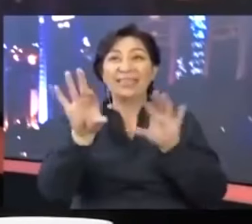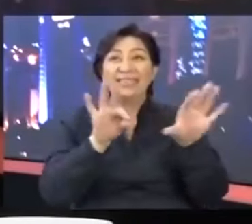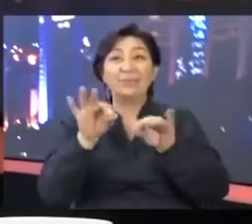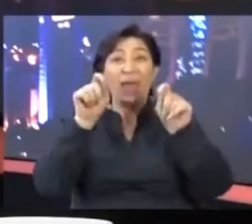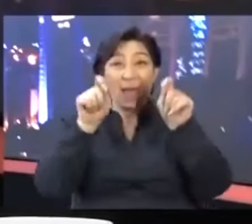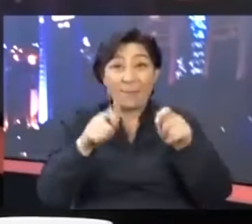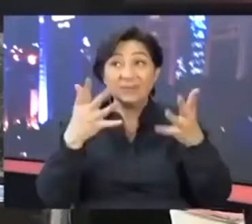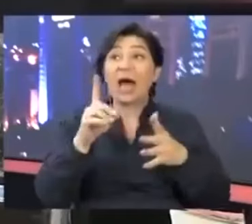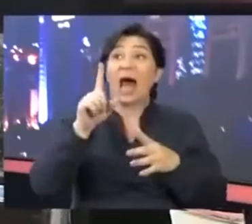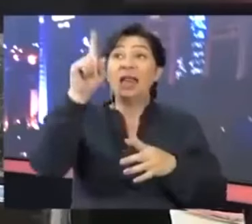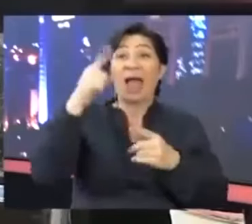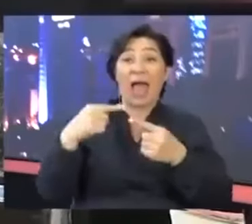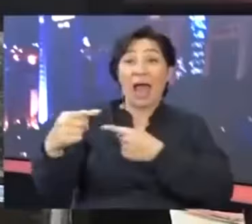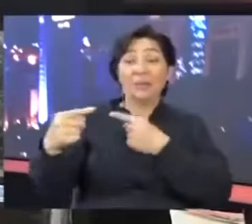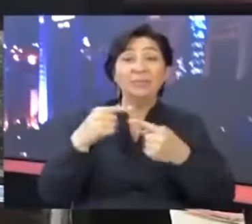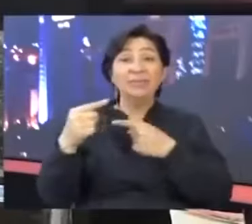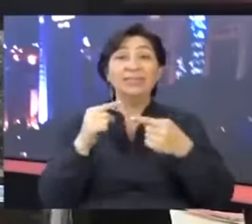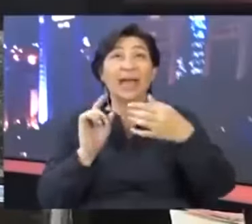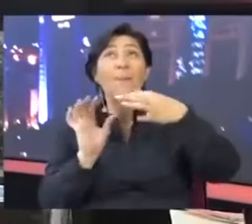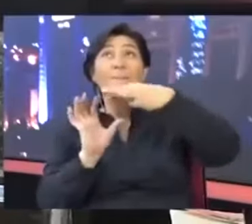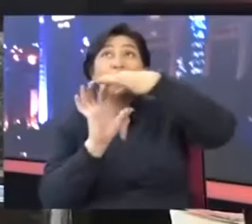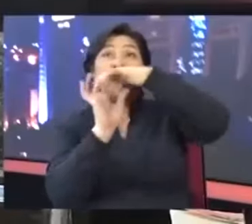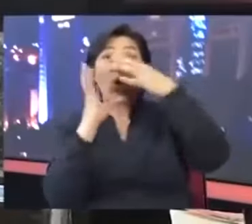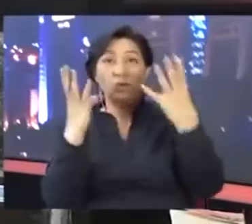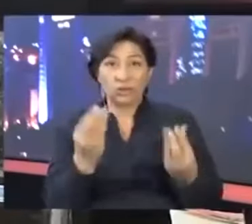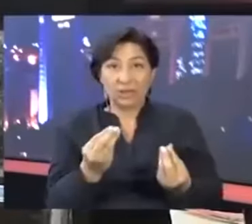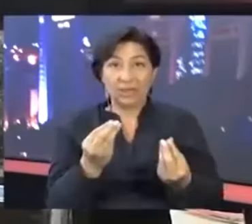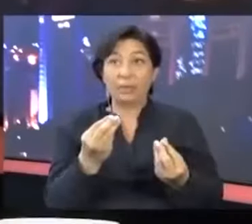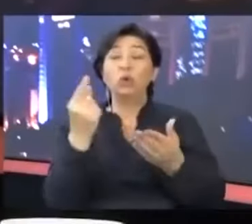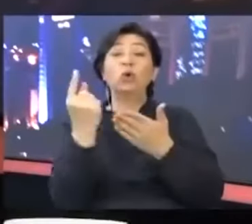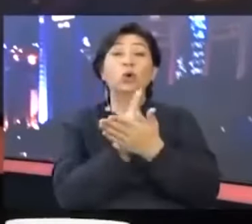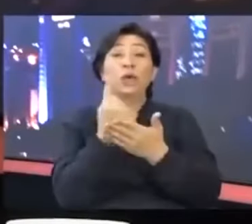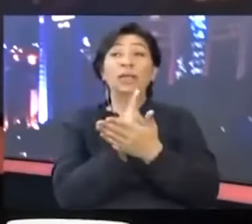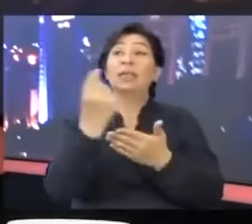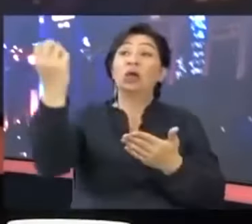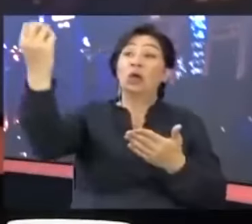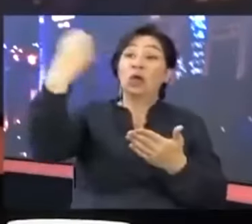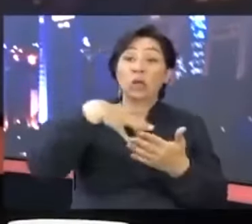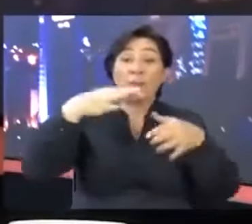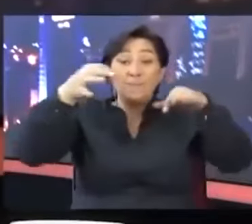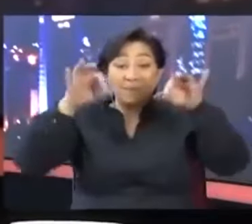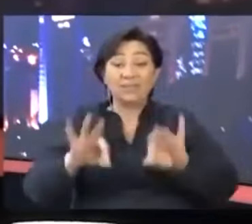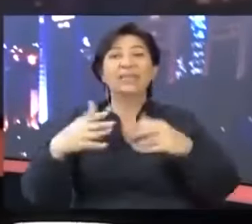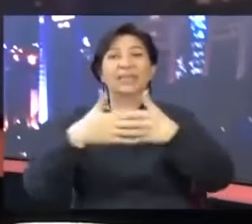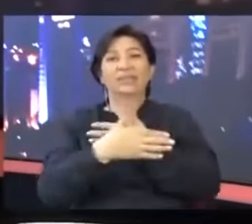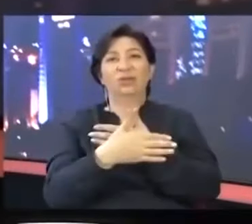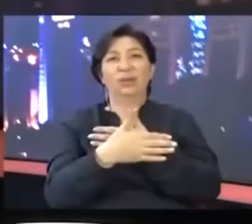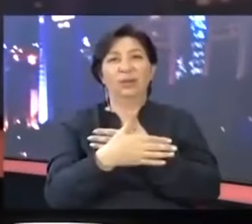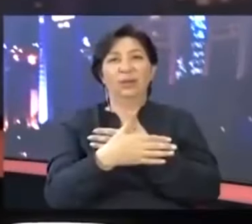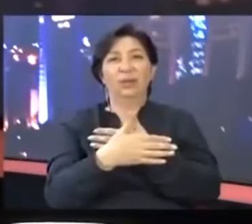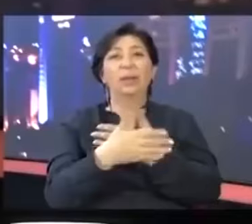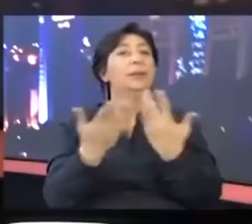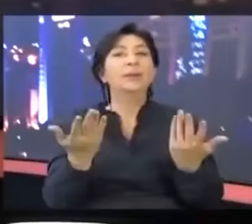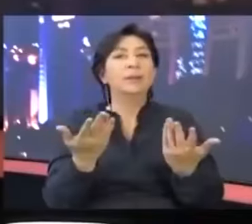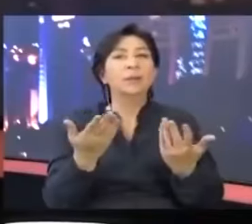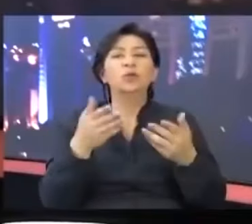yapmamızda Allah'la aramızda irtibatı kurduracak Kur'an'ın gönderilmeye başlandığı gece bugün